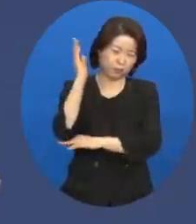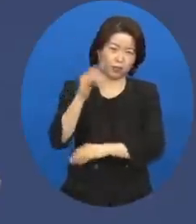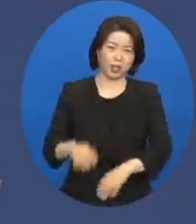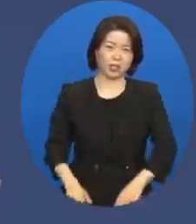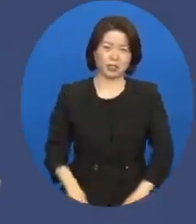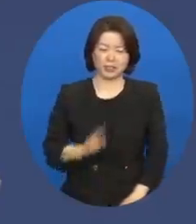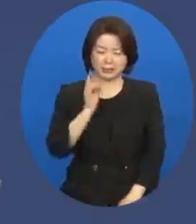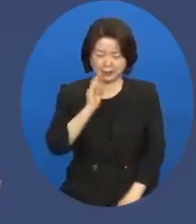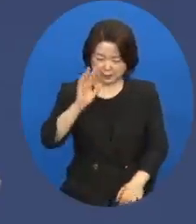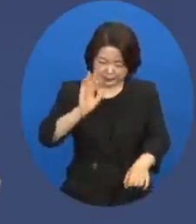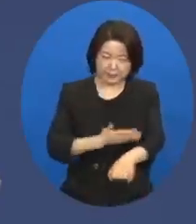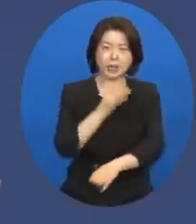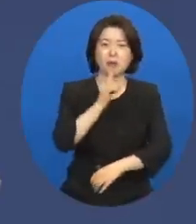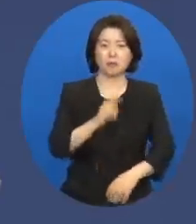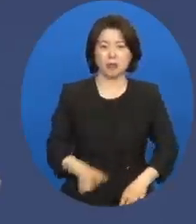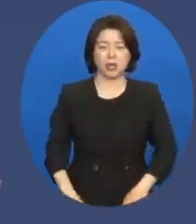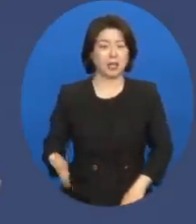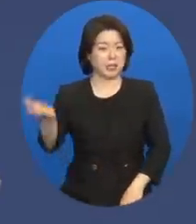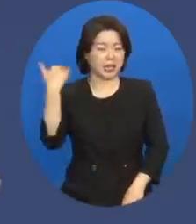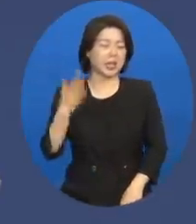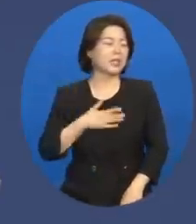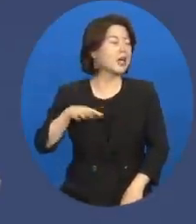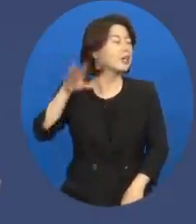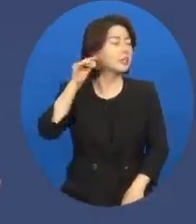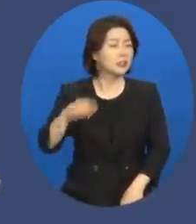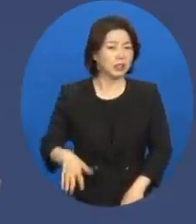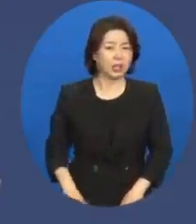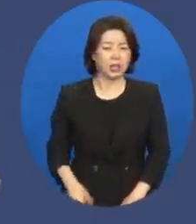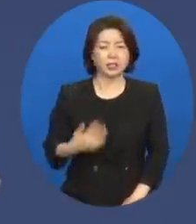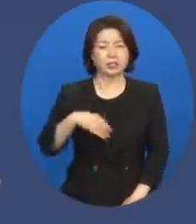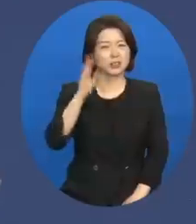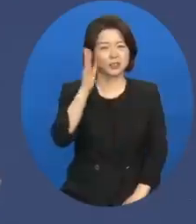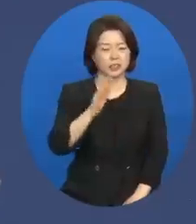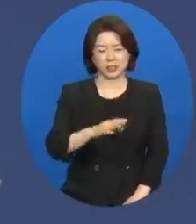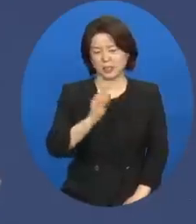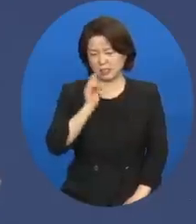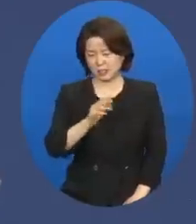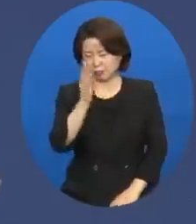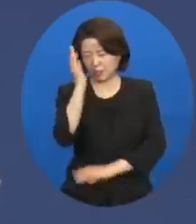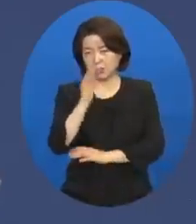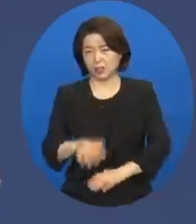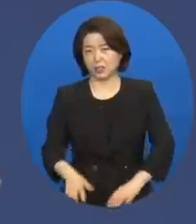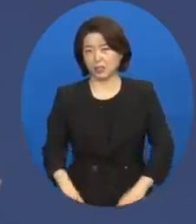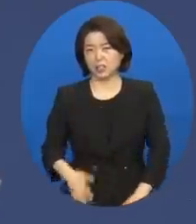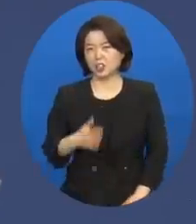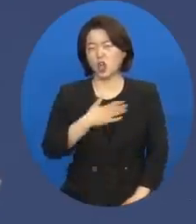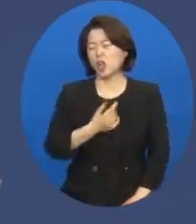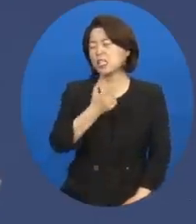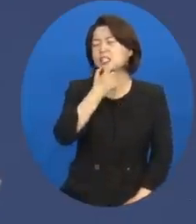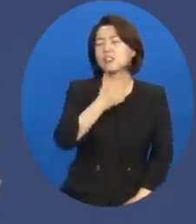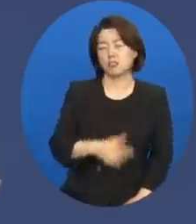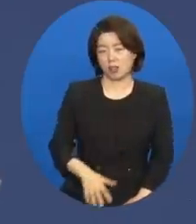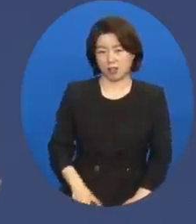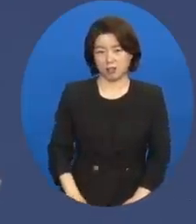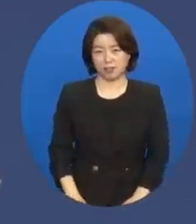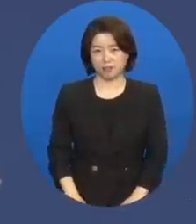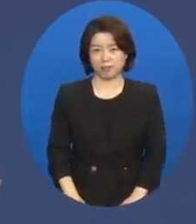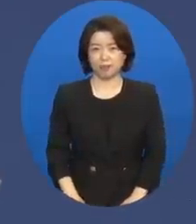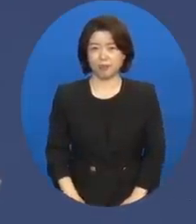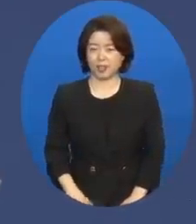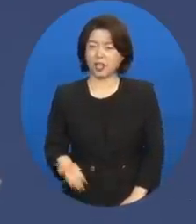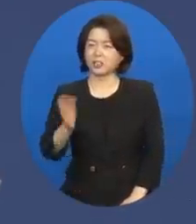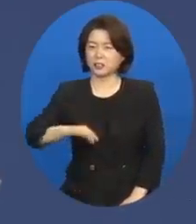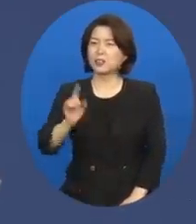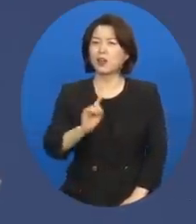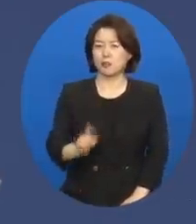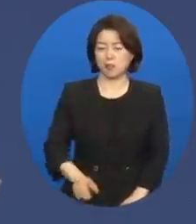잔인하게 얘기하시는 걸 옛날에 내가 들었어요. 저는 그런 얘기를, 그렇게 잔인한 얘기를 정말 저는 싫어해요. 싫어하는데 근데